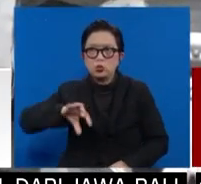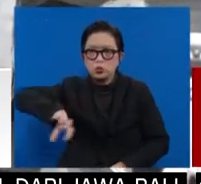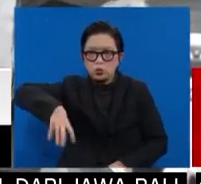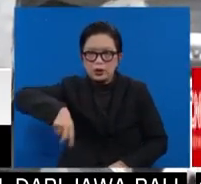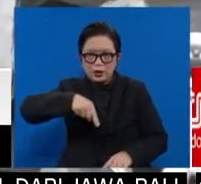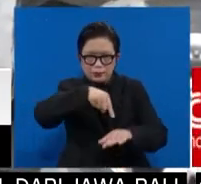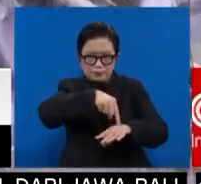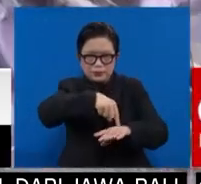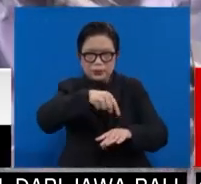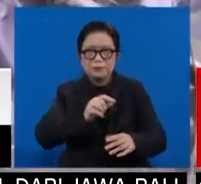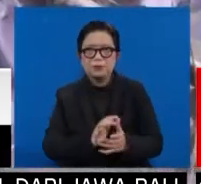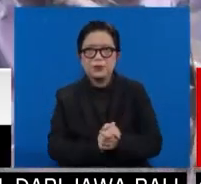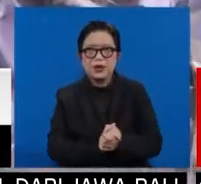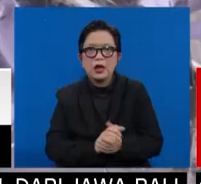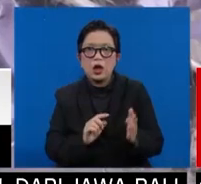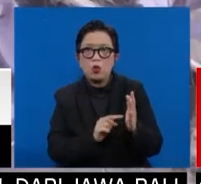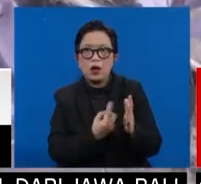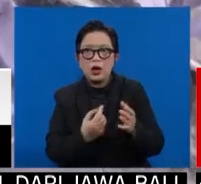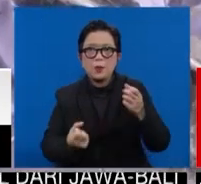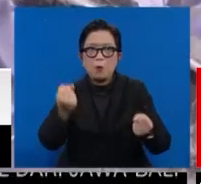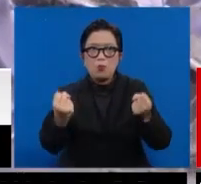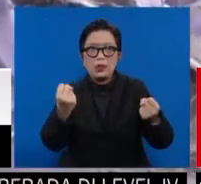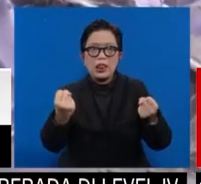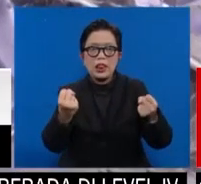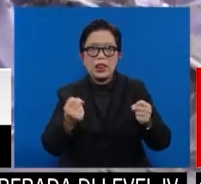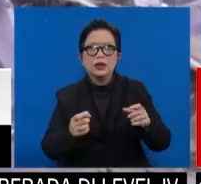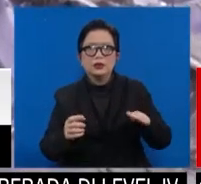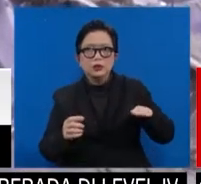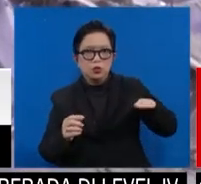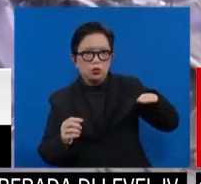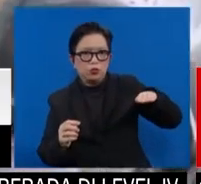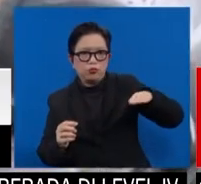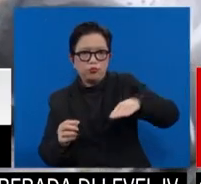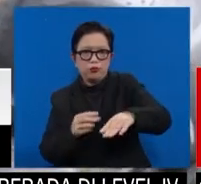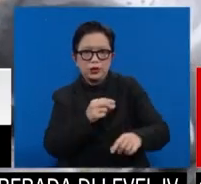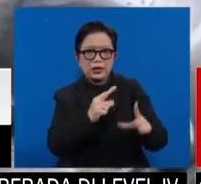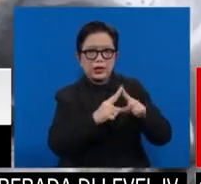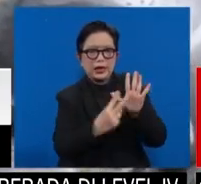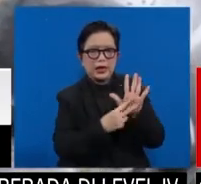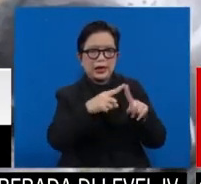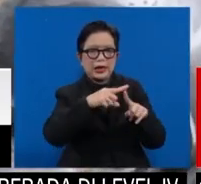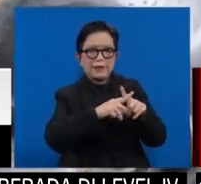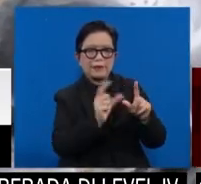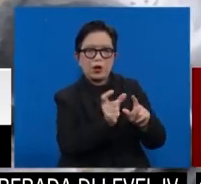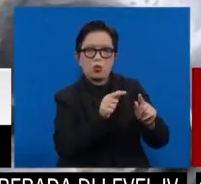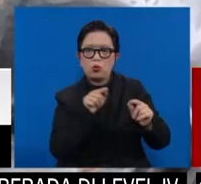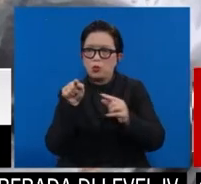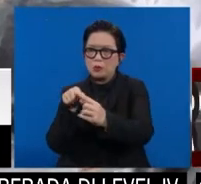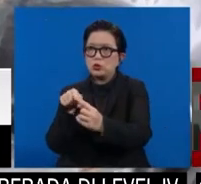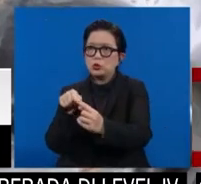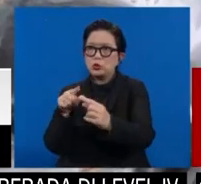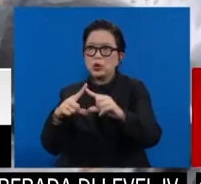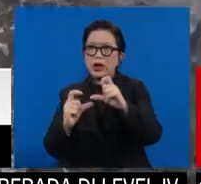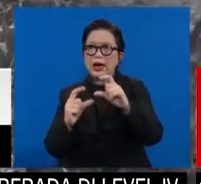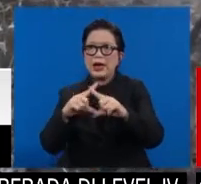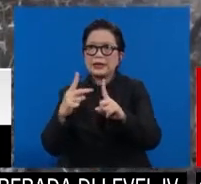Saksi mata menyebut kecelakaan bermula saat minibus melaju kencang dari arah Rantau menuju Asahan. Di lokasi, sopir minibus tidak mampu mengendalikan